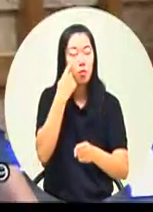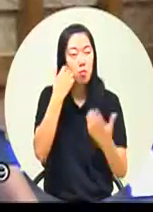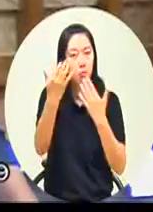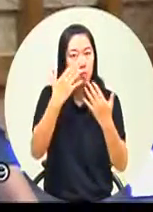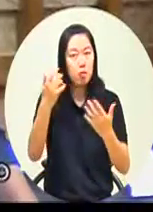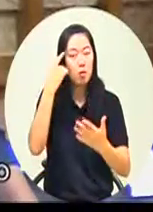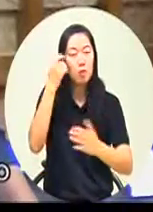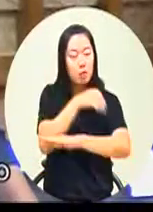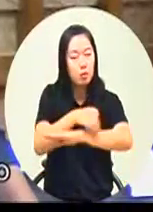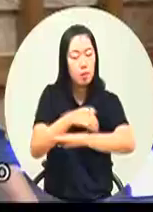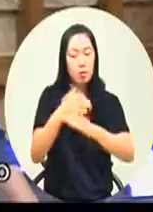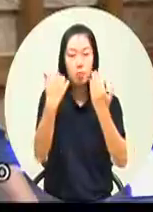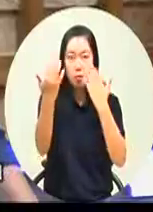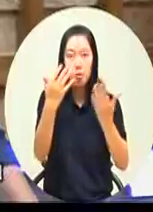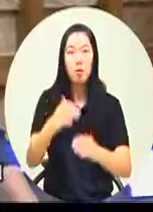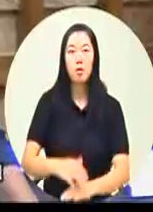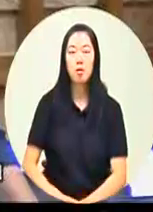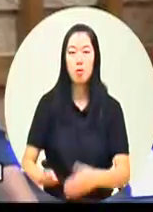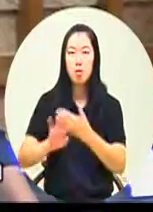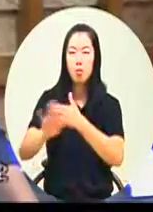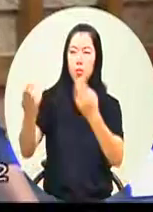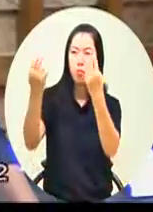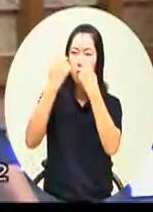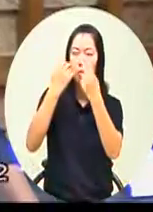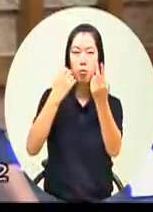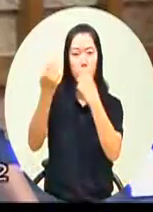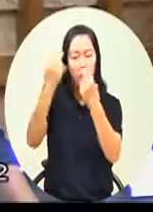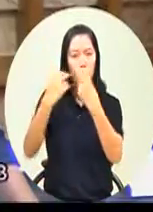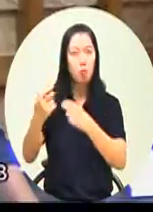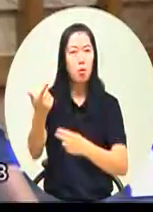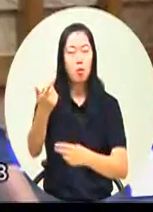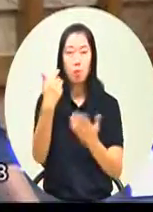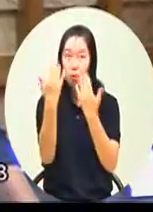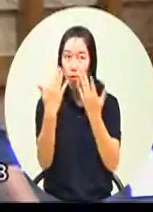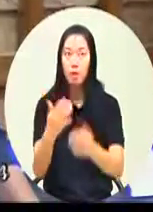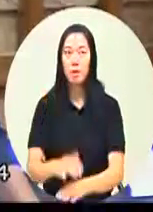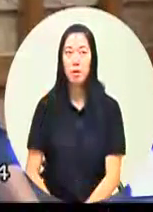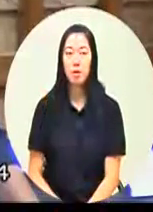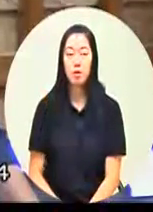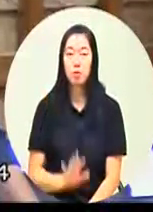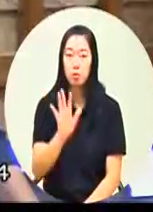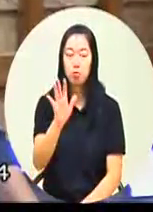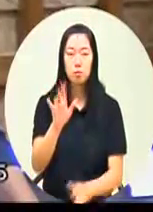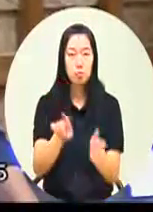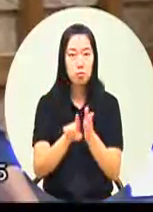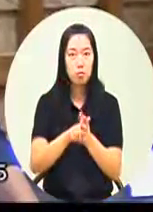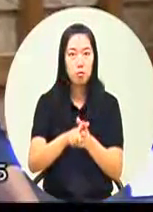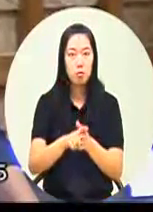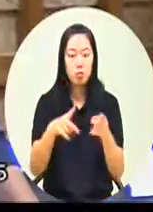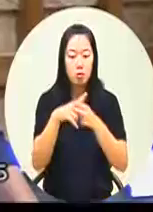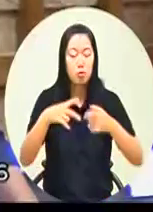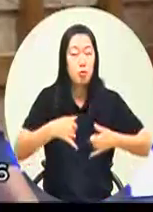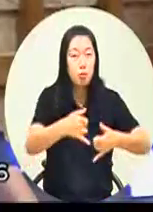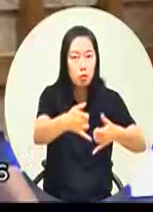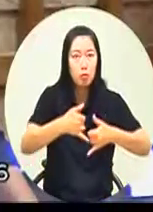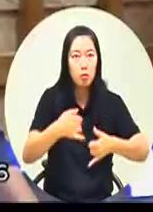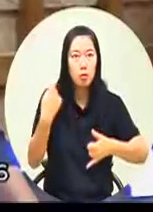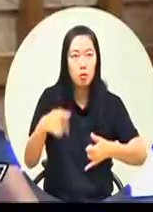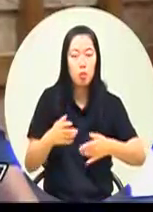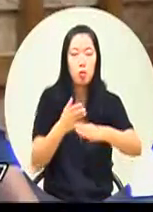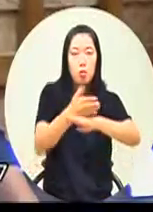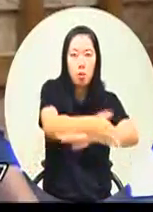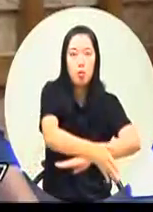个规划，让外地人要进来的时候，有当时伊迄路都是细条路，爱过经过砖